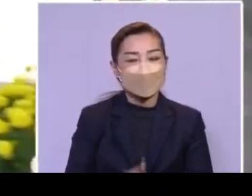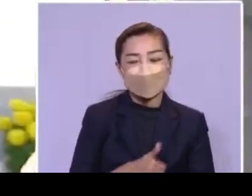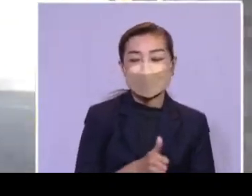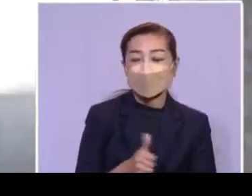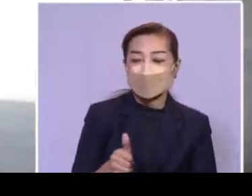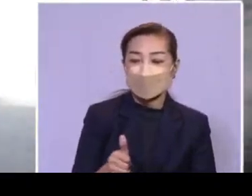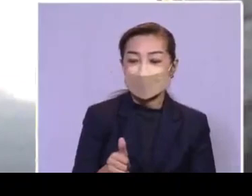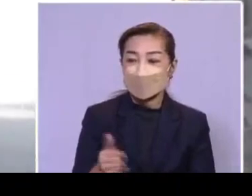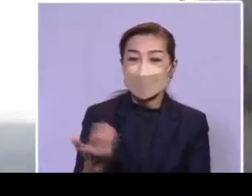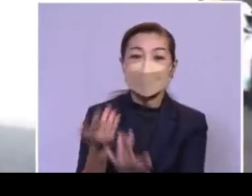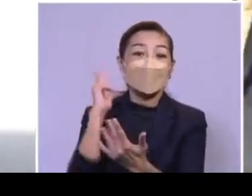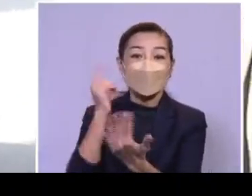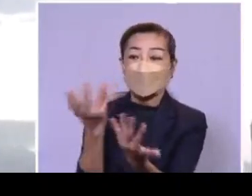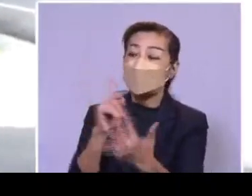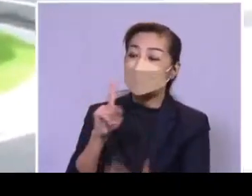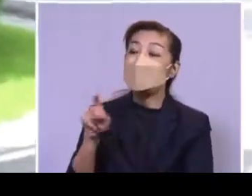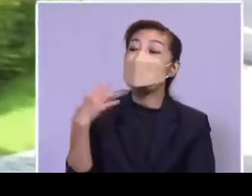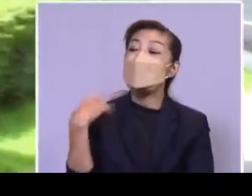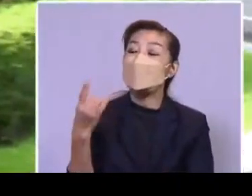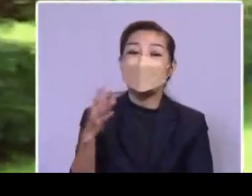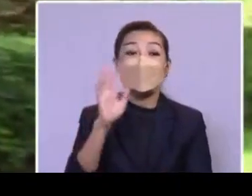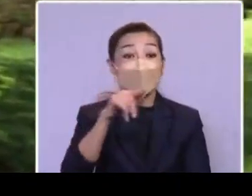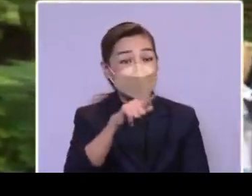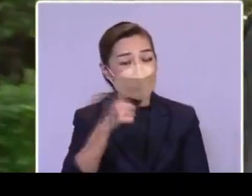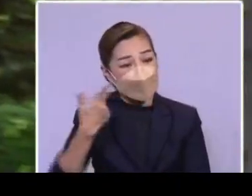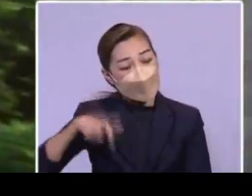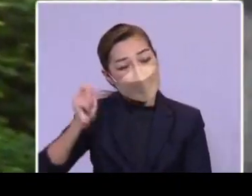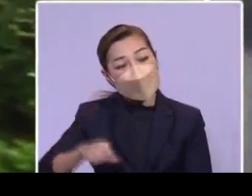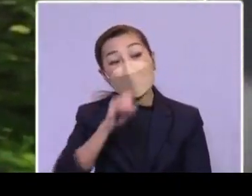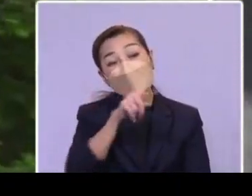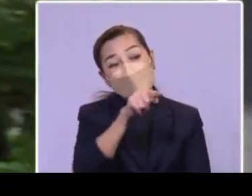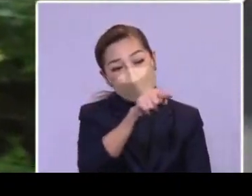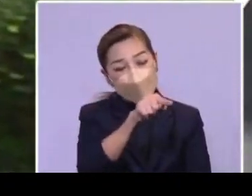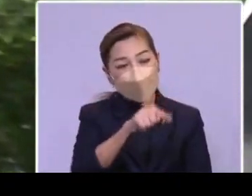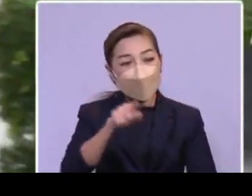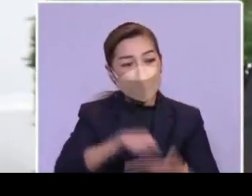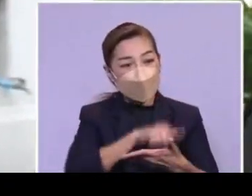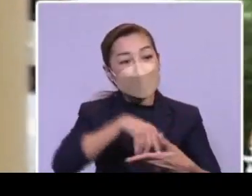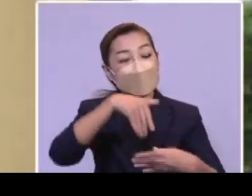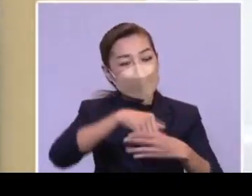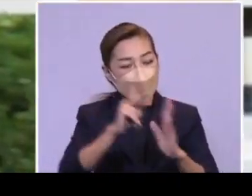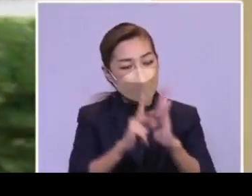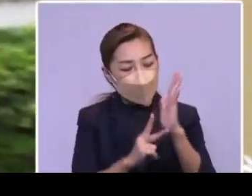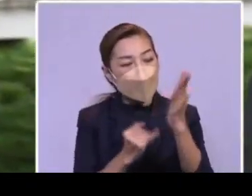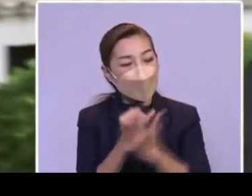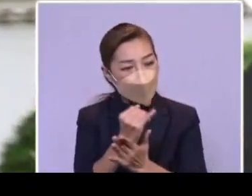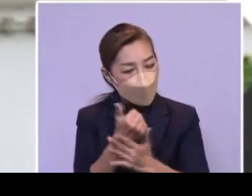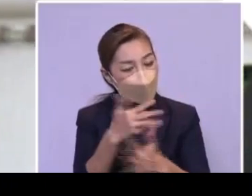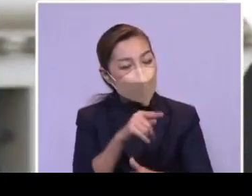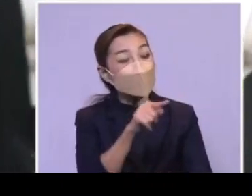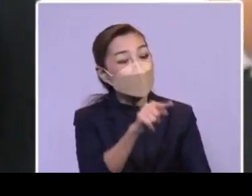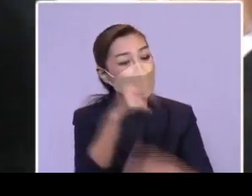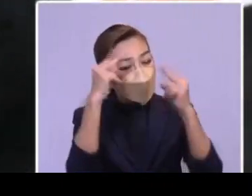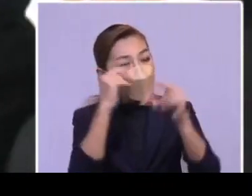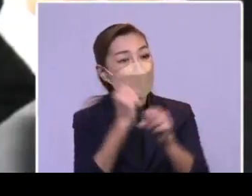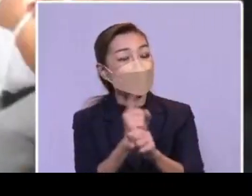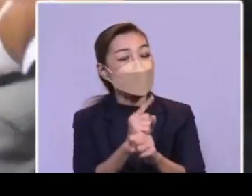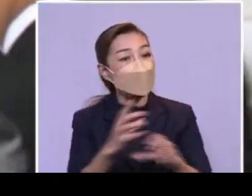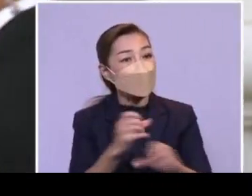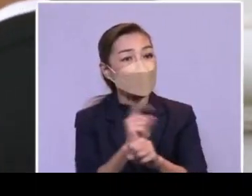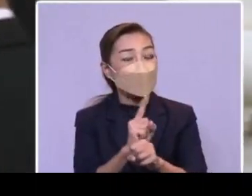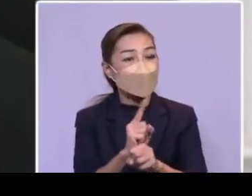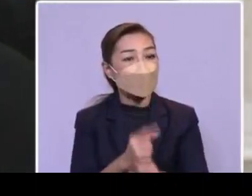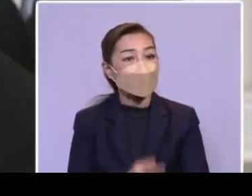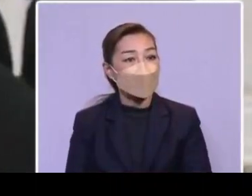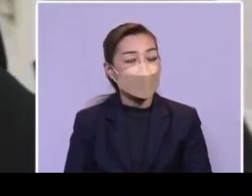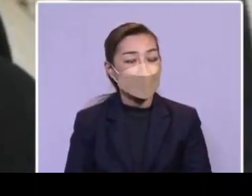นี่อะไรเหรอคะรัฐธรรมนูญก็ใช้ความชัดเจนในการจะมีเรื่องต่างๆท่านนายกอะไรก็ทางการต่างๆท่านนายกความชัดเจนเพราะว่าสสเองก็